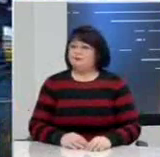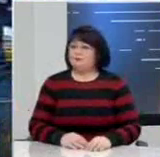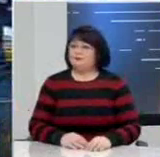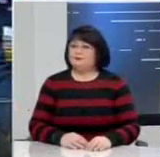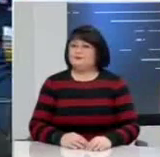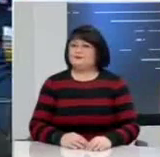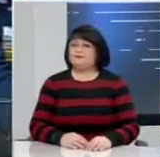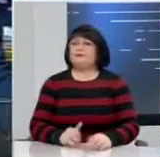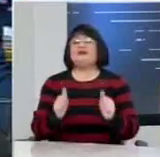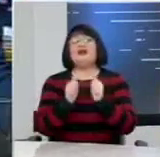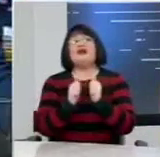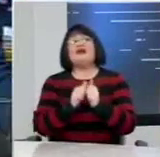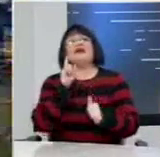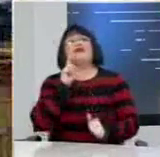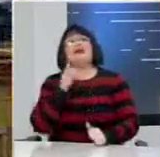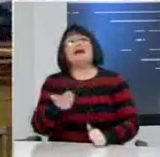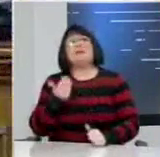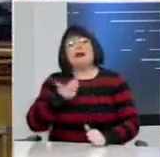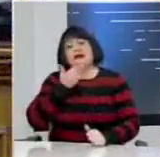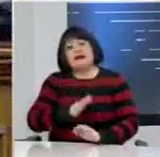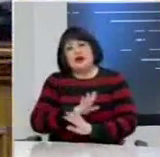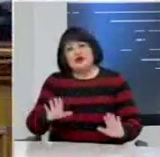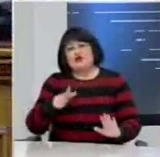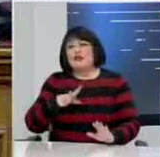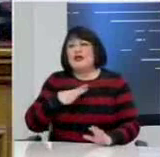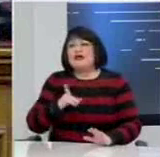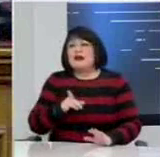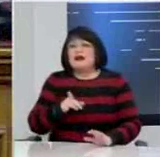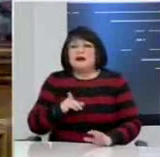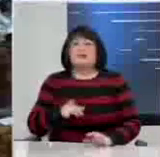Συντρόφισσες και σύντροφοι, θα ήθελα πριν κλείσω την εισήγησή μου